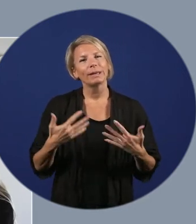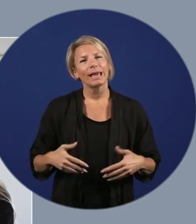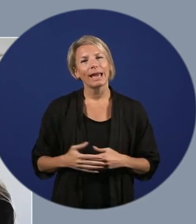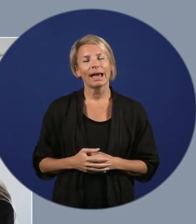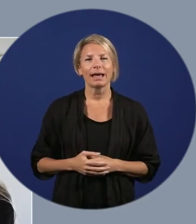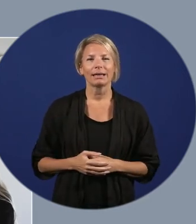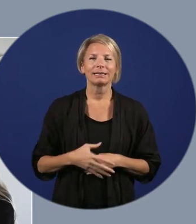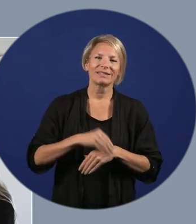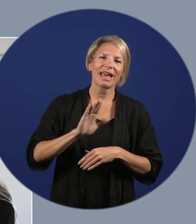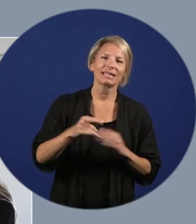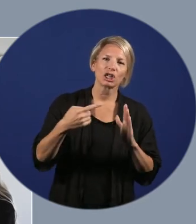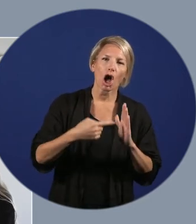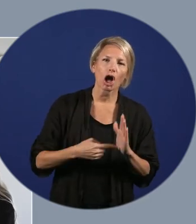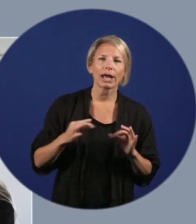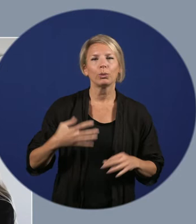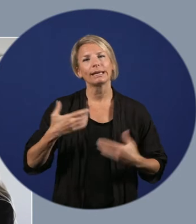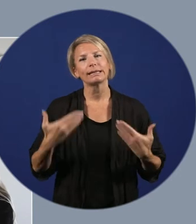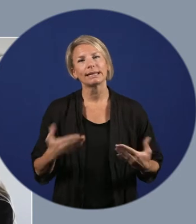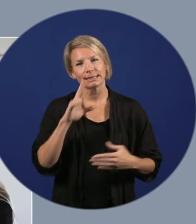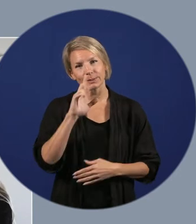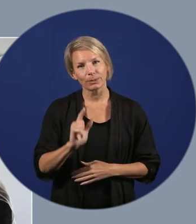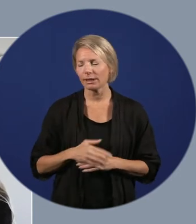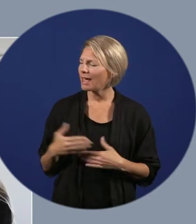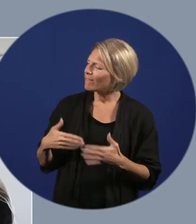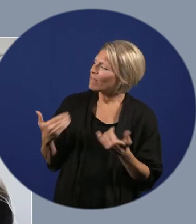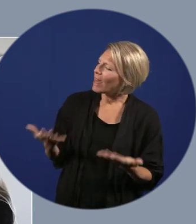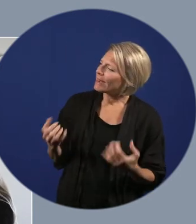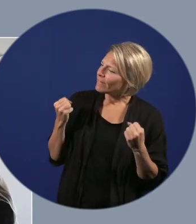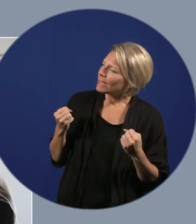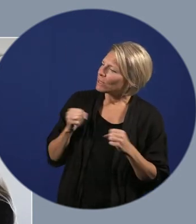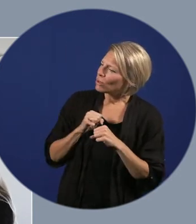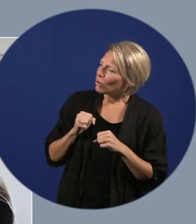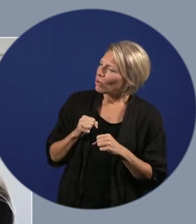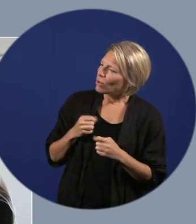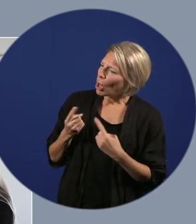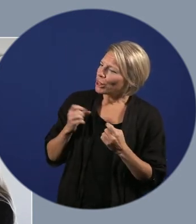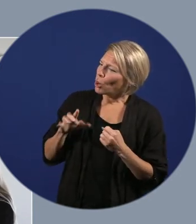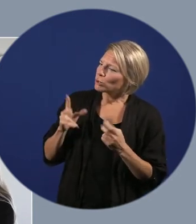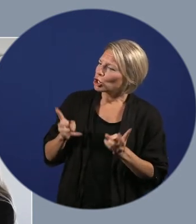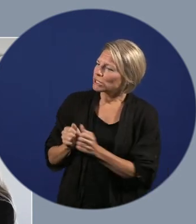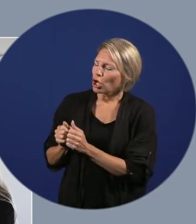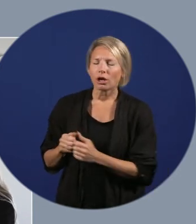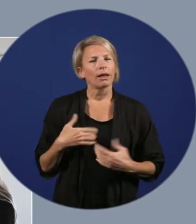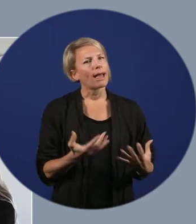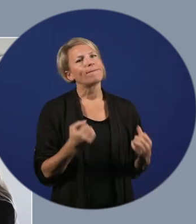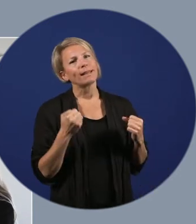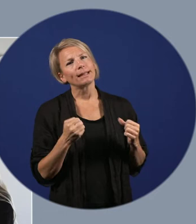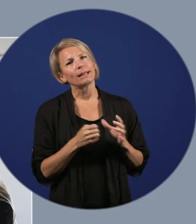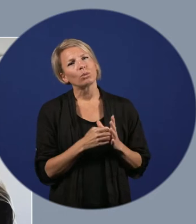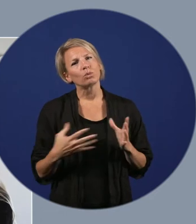Sveriges lagar och hur riksdagen ser ut och så. Varför är det viktigt? Alltså jag tycker att det är viktigt för att